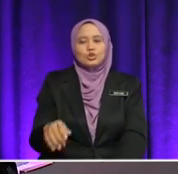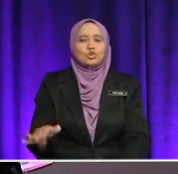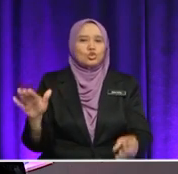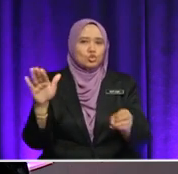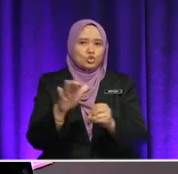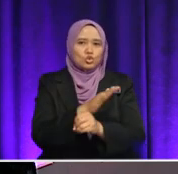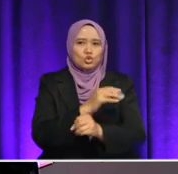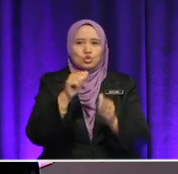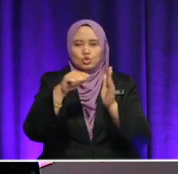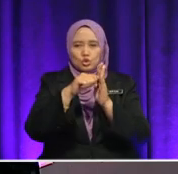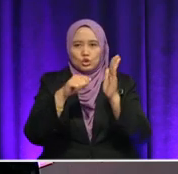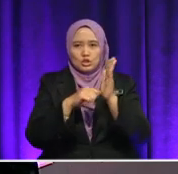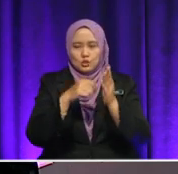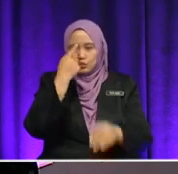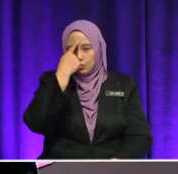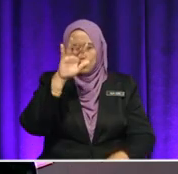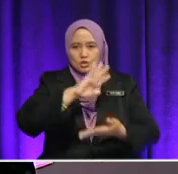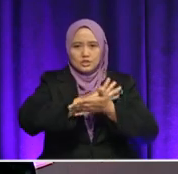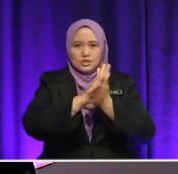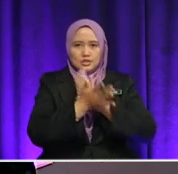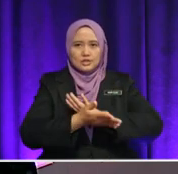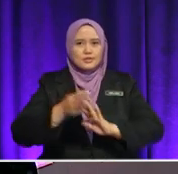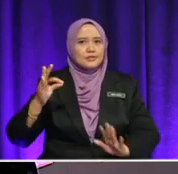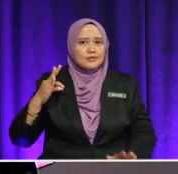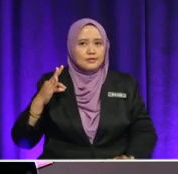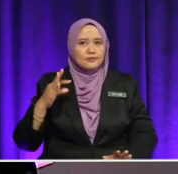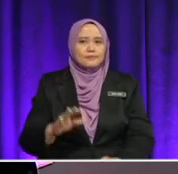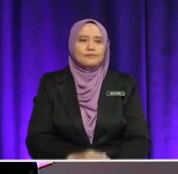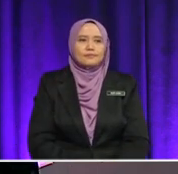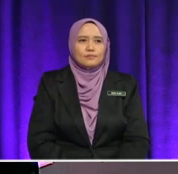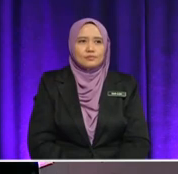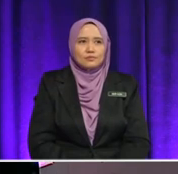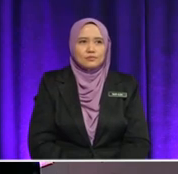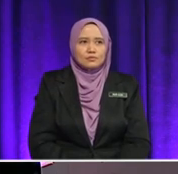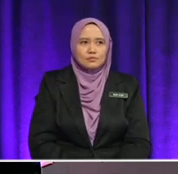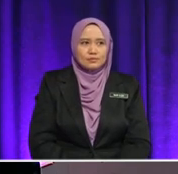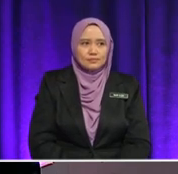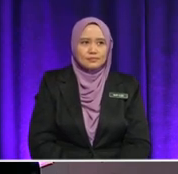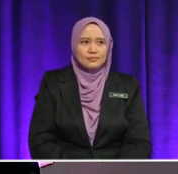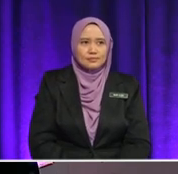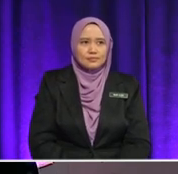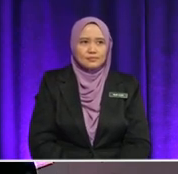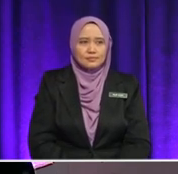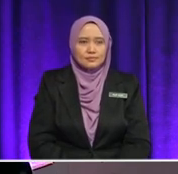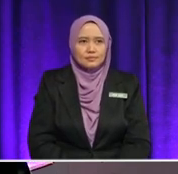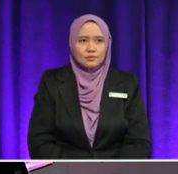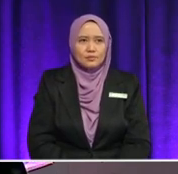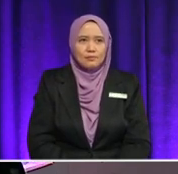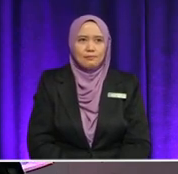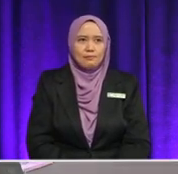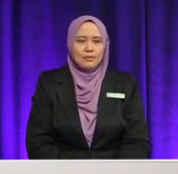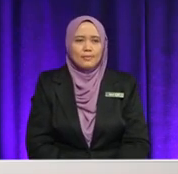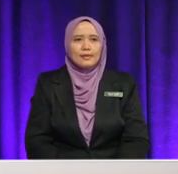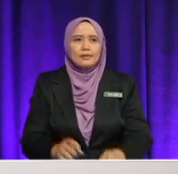baru boleh menjadi ingatan kepada murid dalam kalian dan di ruang sana sama juga